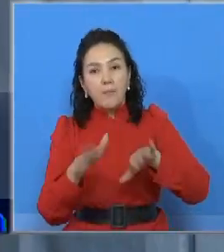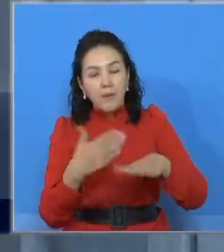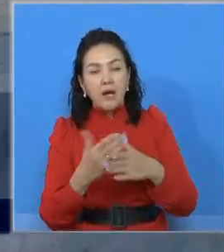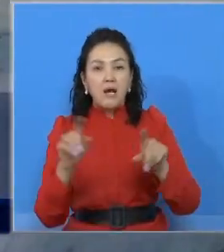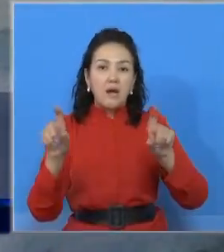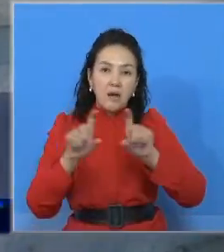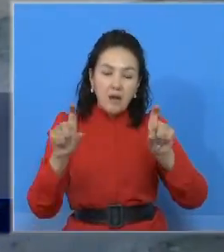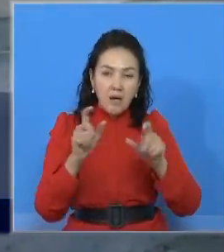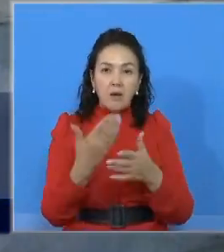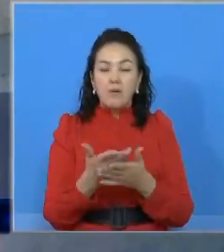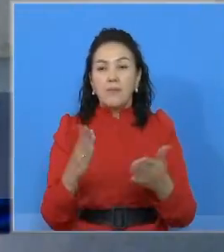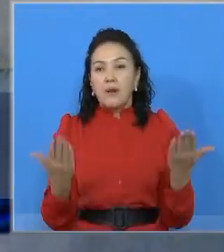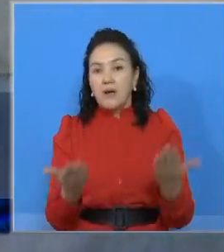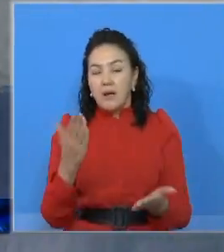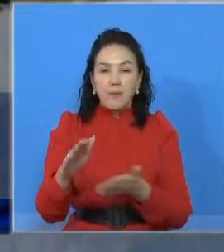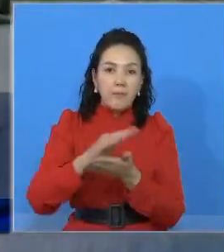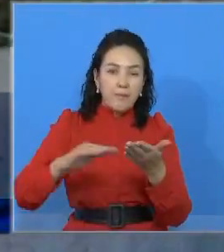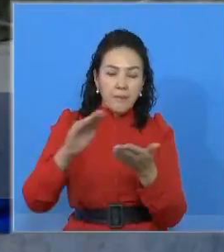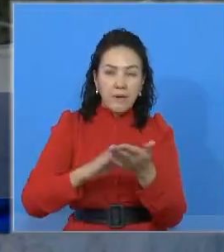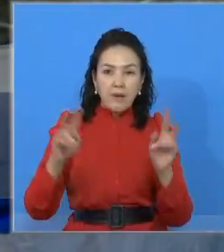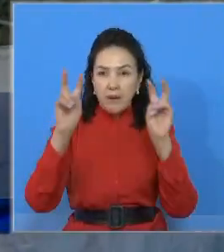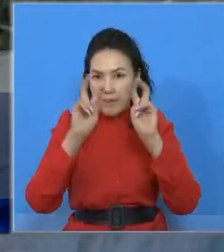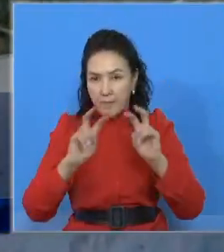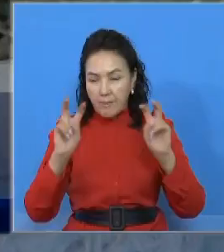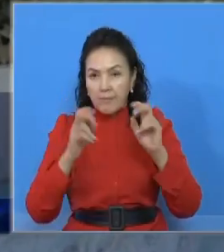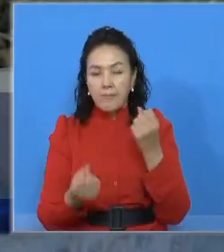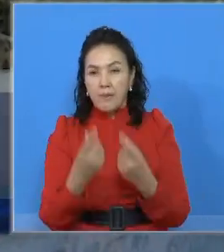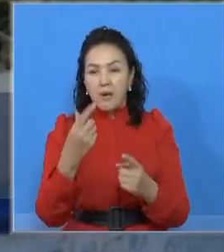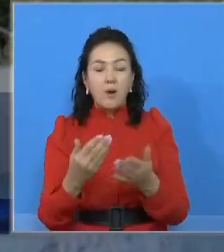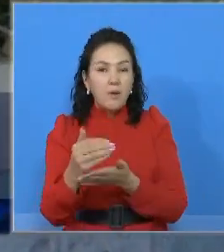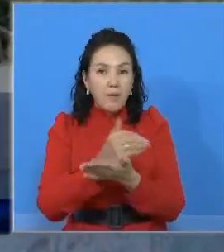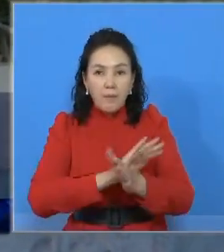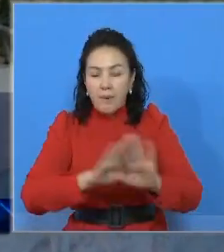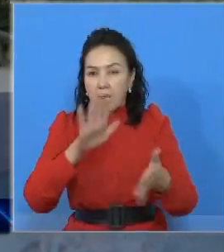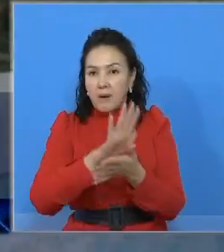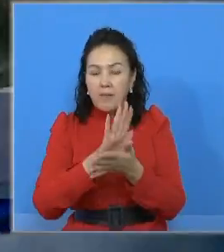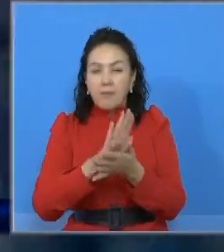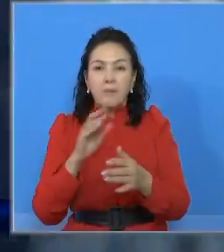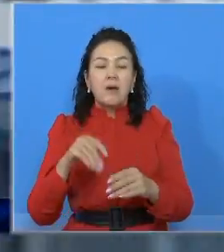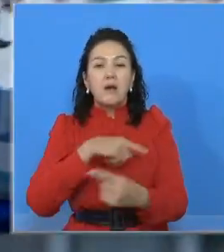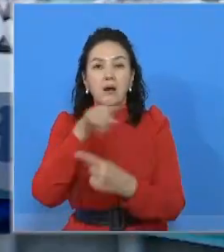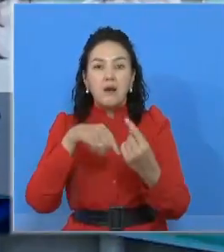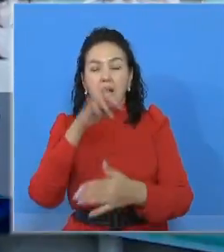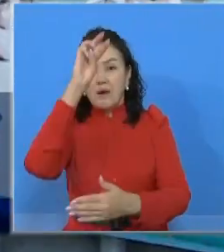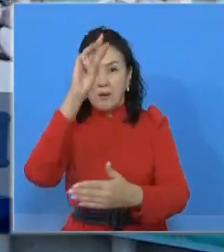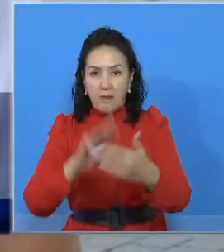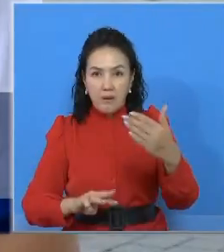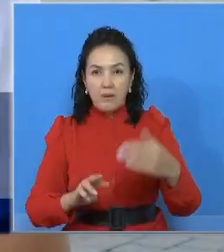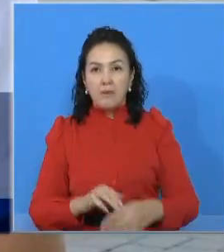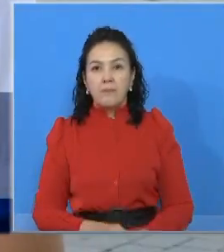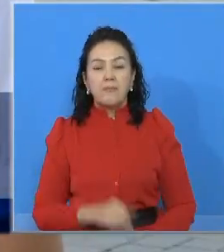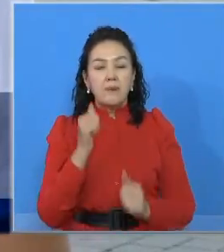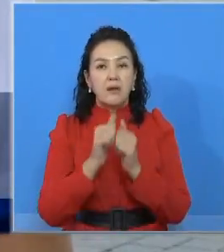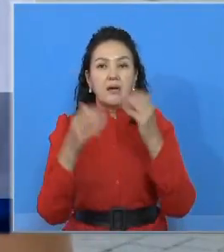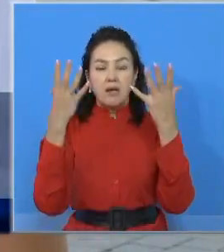сделали предупреждение. Если при повторной проверке на их территории выявят неубранный мусор, предпринимателям будут выписаны штрафы.